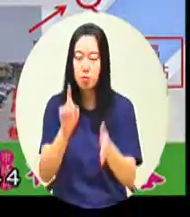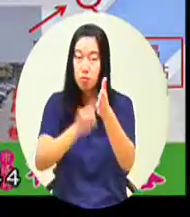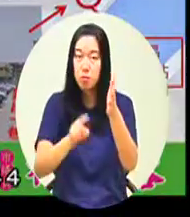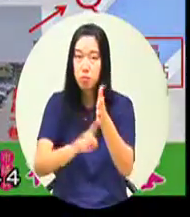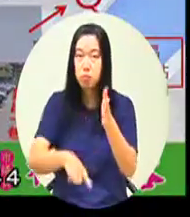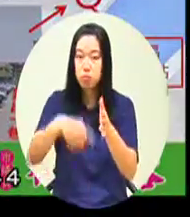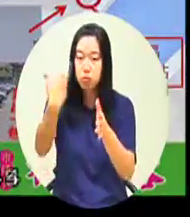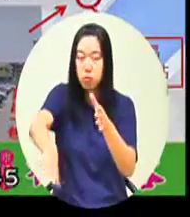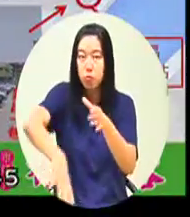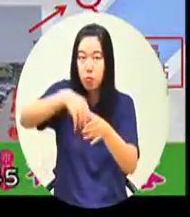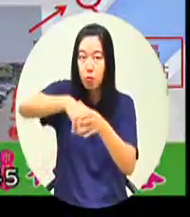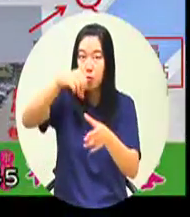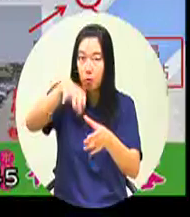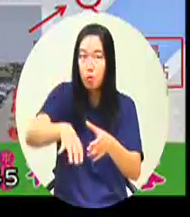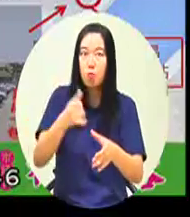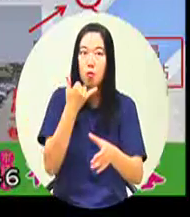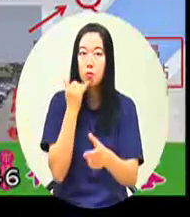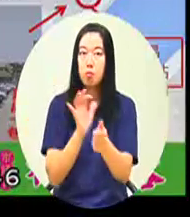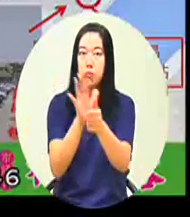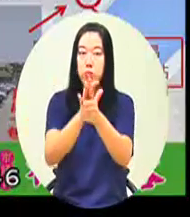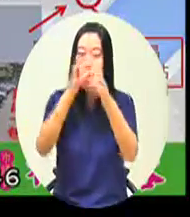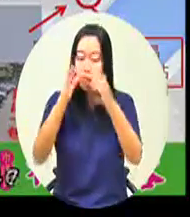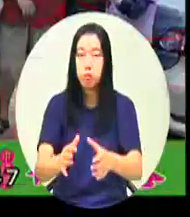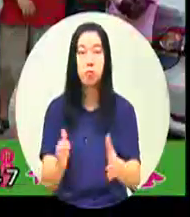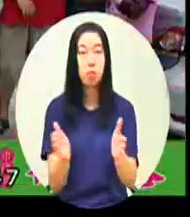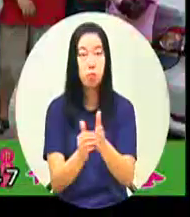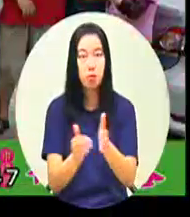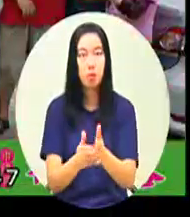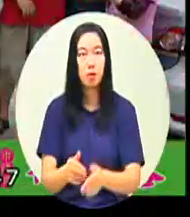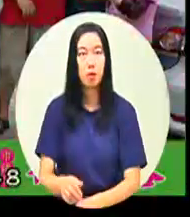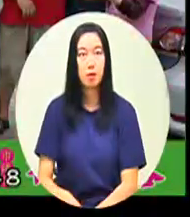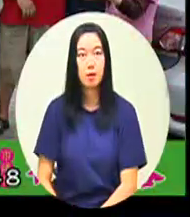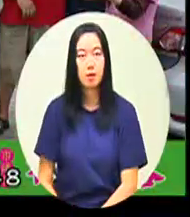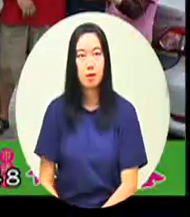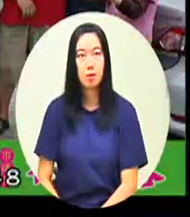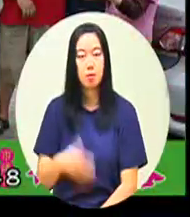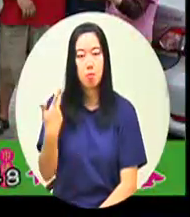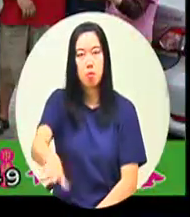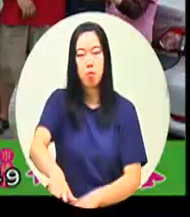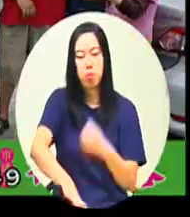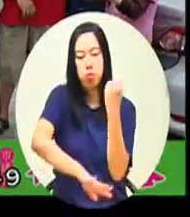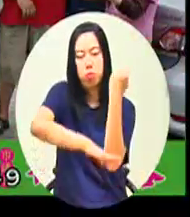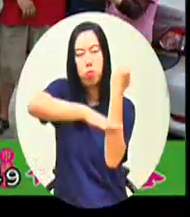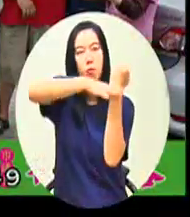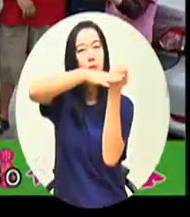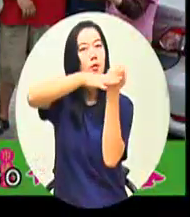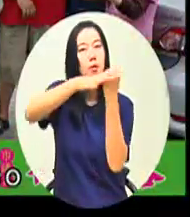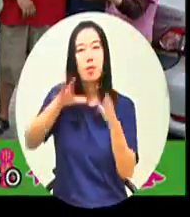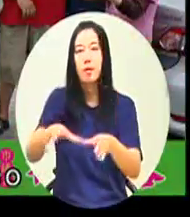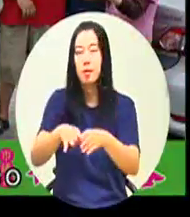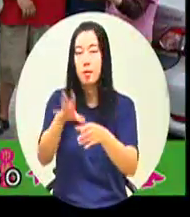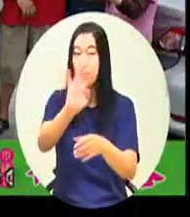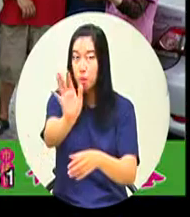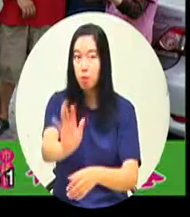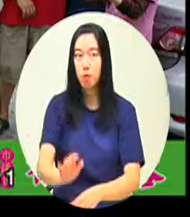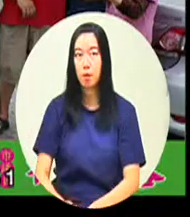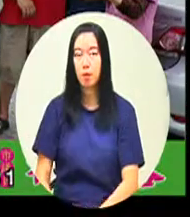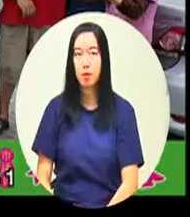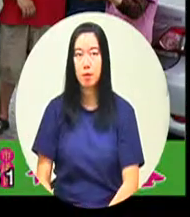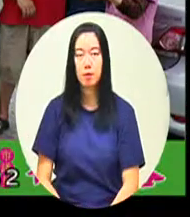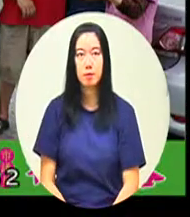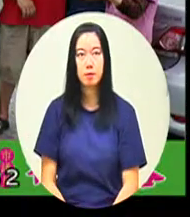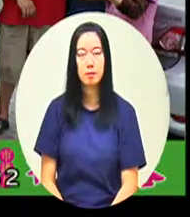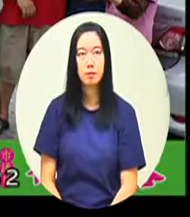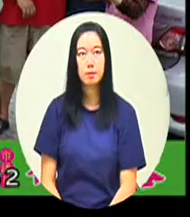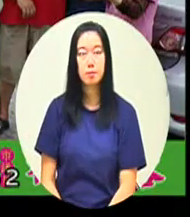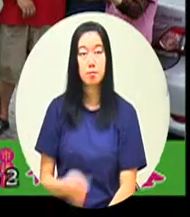抽血站来改设置完成之后，不再啊遭受淹水之苦。那这就是